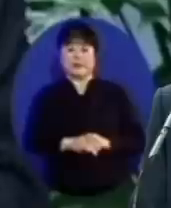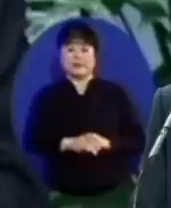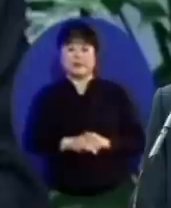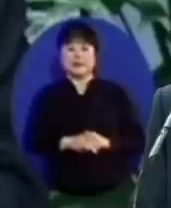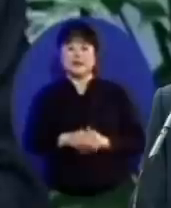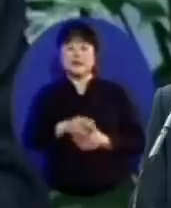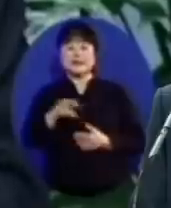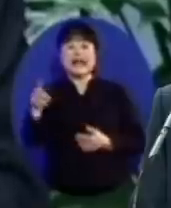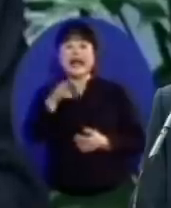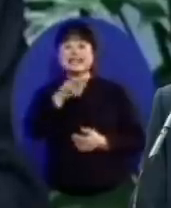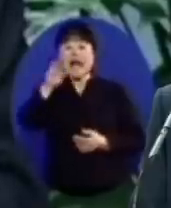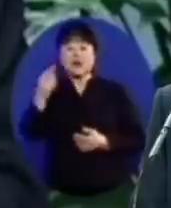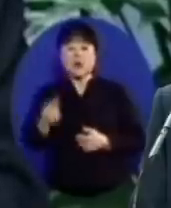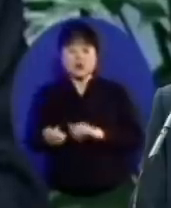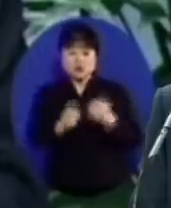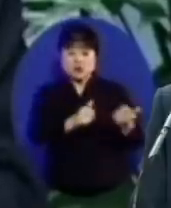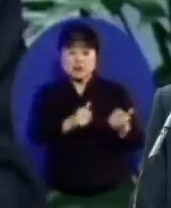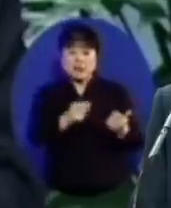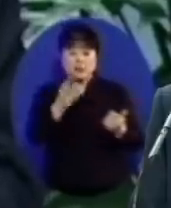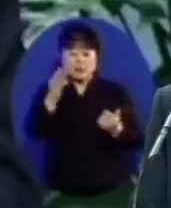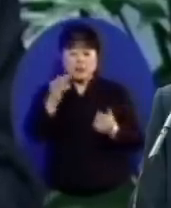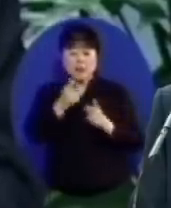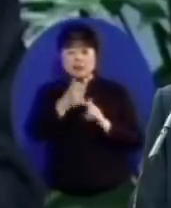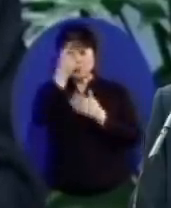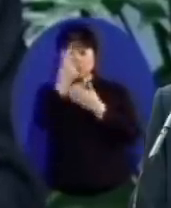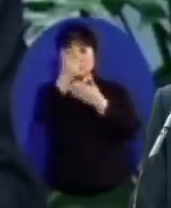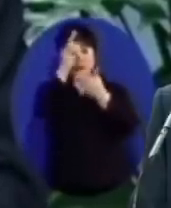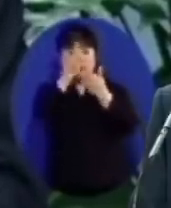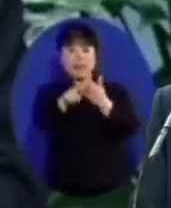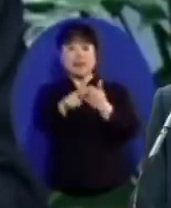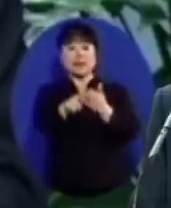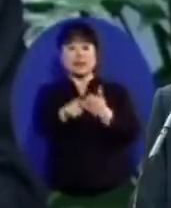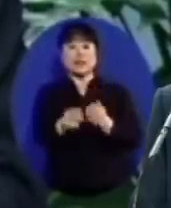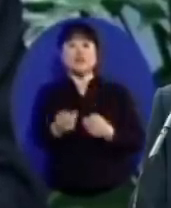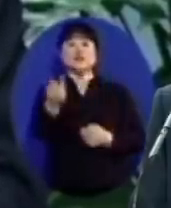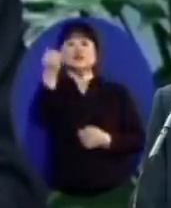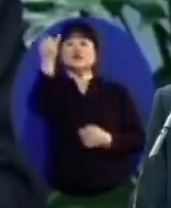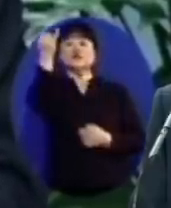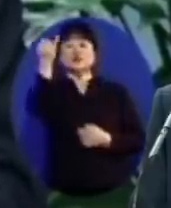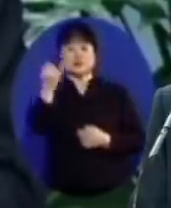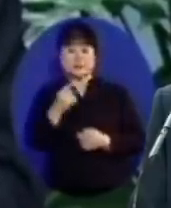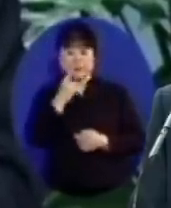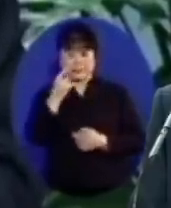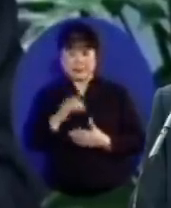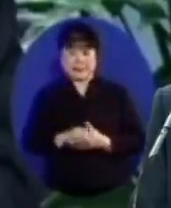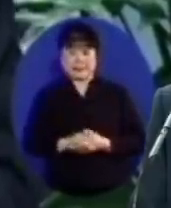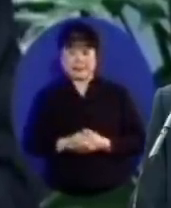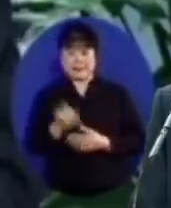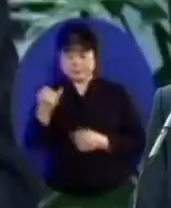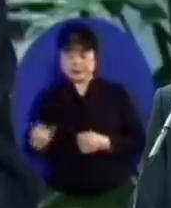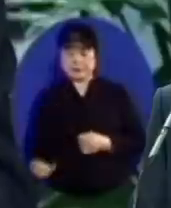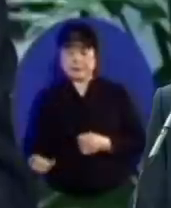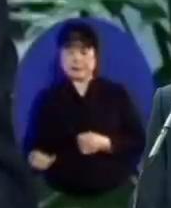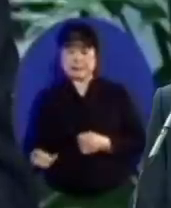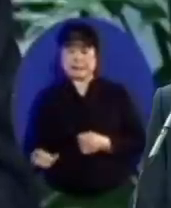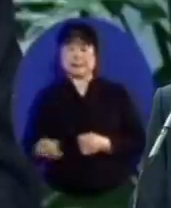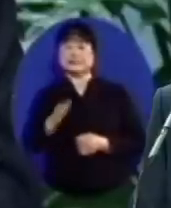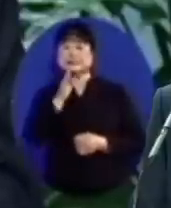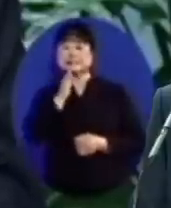나사로가 죽었을 때 나흘 만에 예수님이 오니까 그 누이 동생 된 마르다와 마리아가